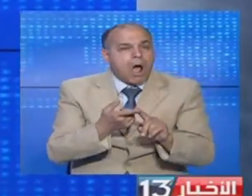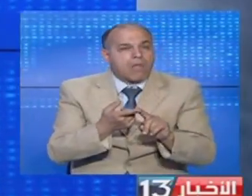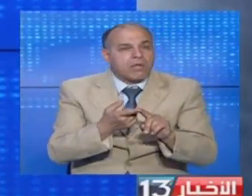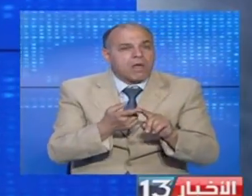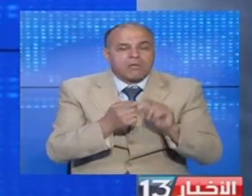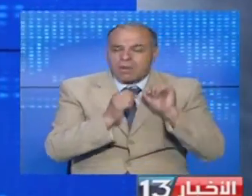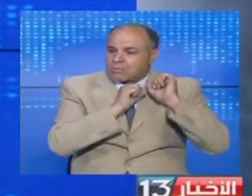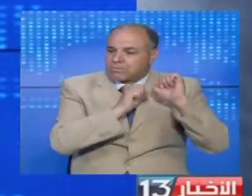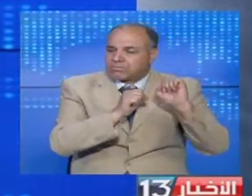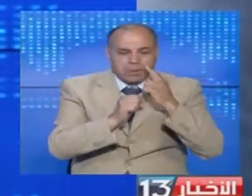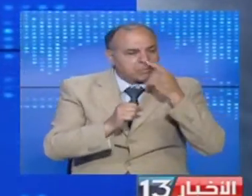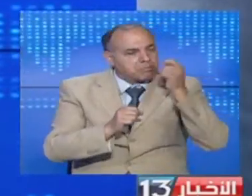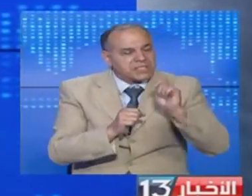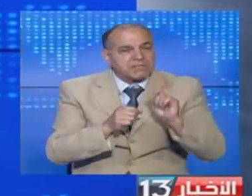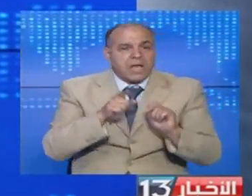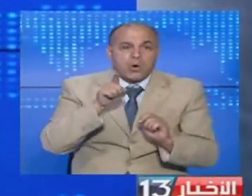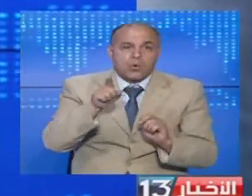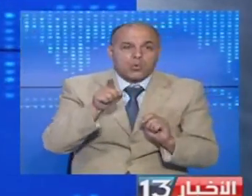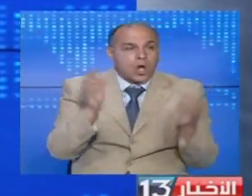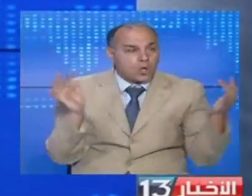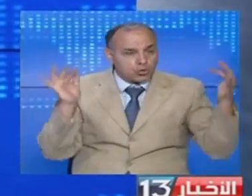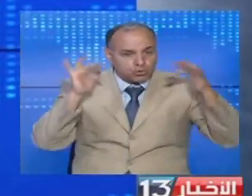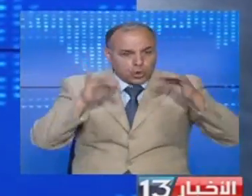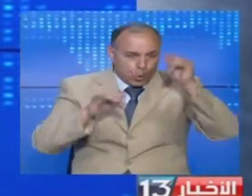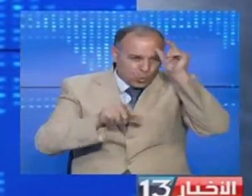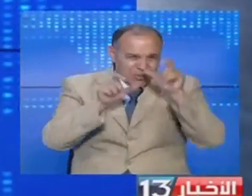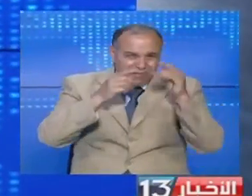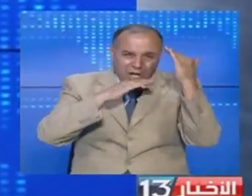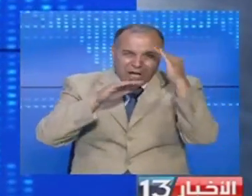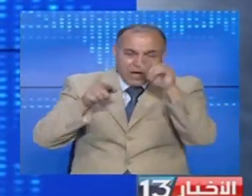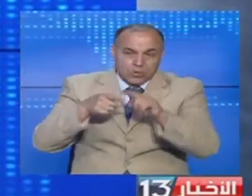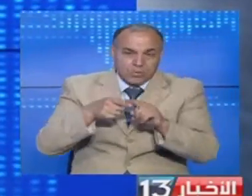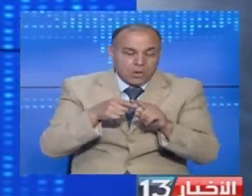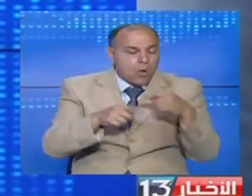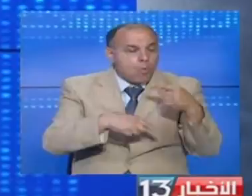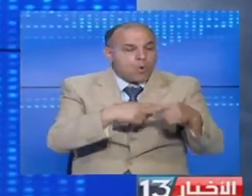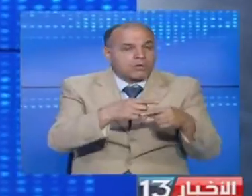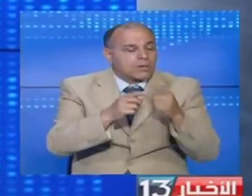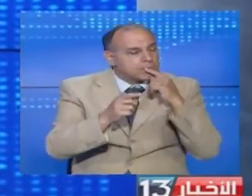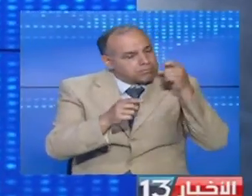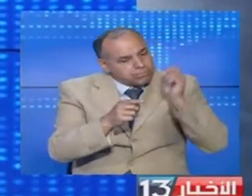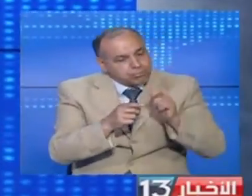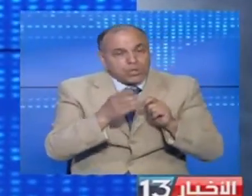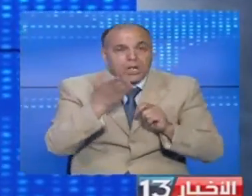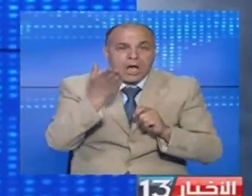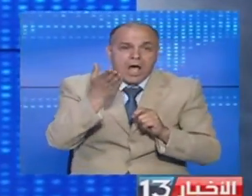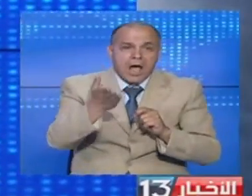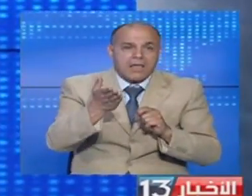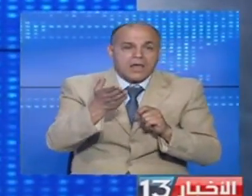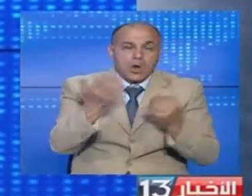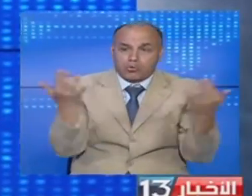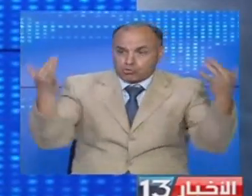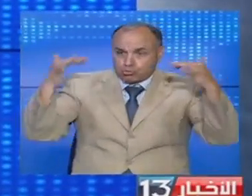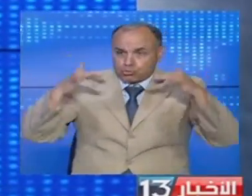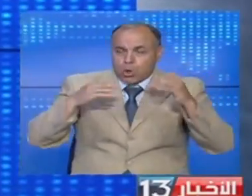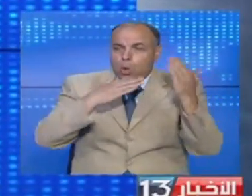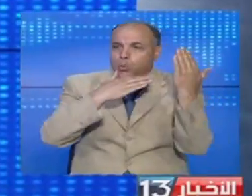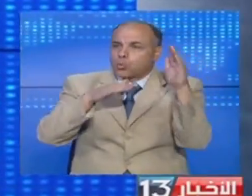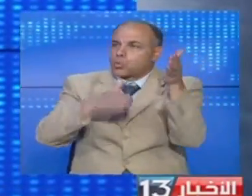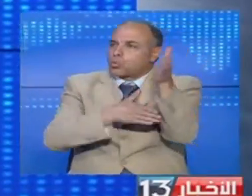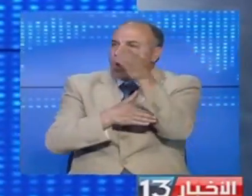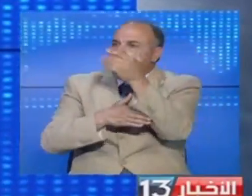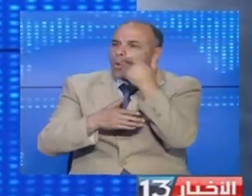الحجر الصحي الاجماليه على الوافدين الى تونس ومواصله فرضه فقط على القادمين من الدول